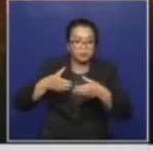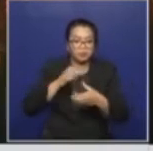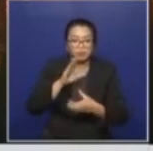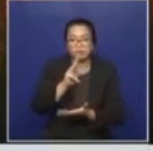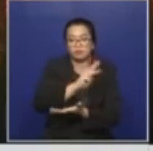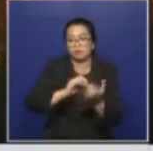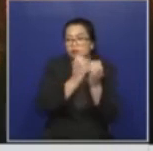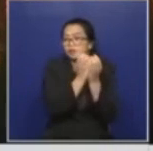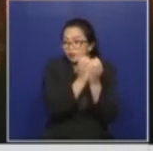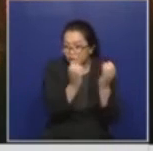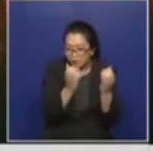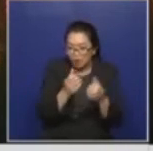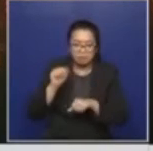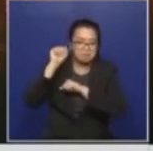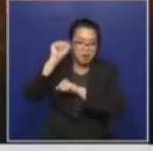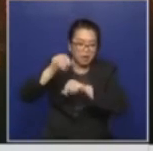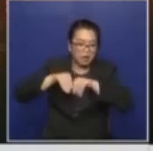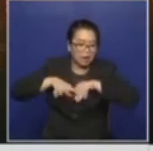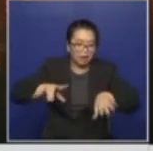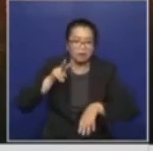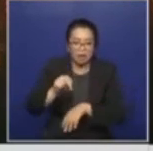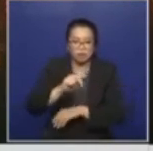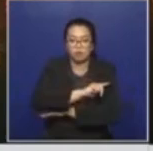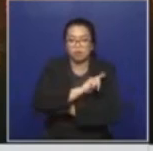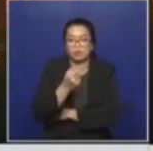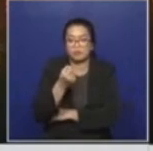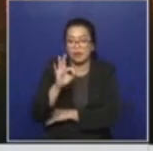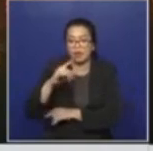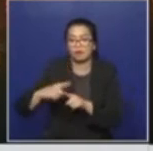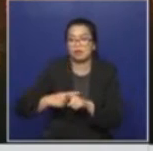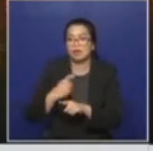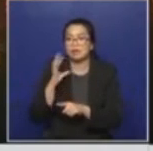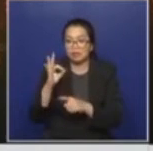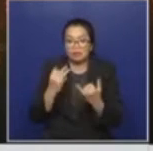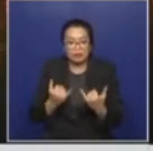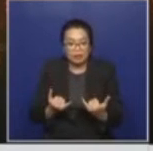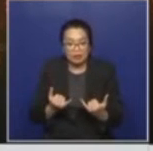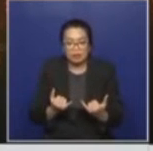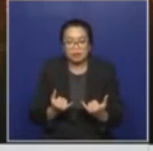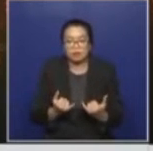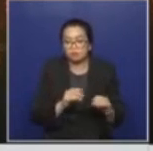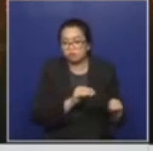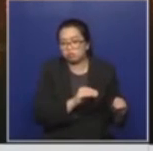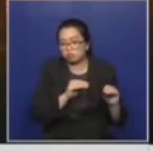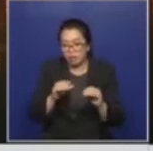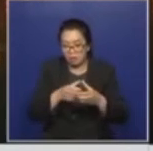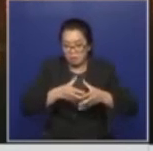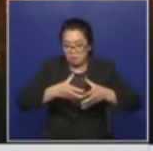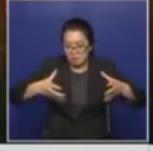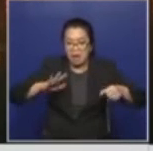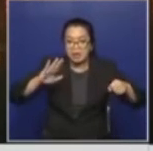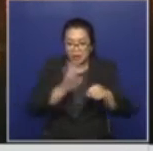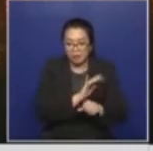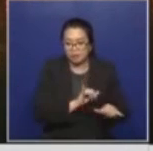มประกาศที่จะชุมนุมนัดหมายกันที่19ถ้าเต็มธรรมศาสตร์ขยับขยายมาสนามหลว